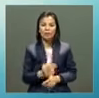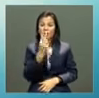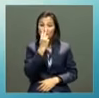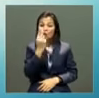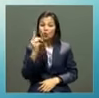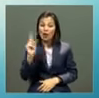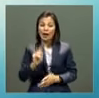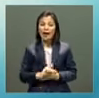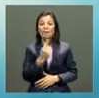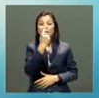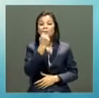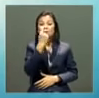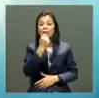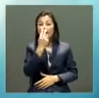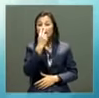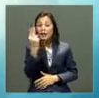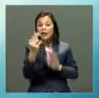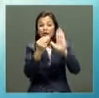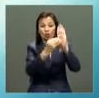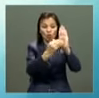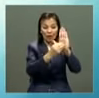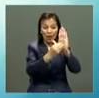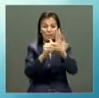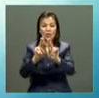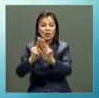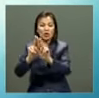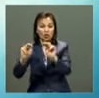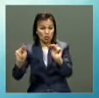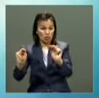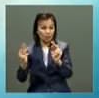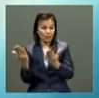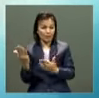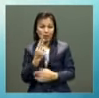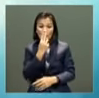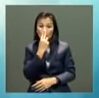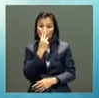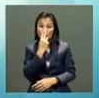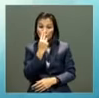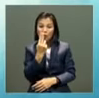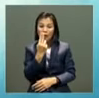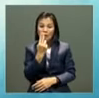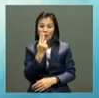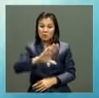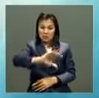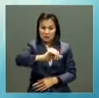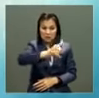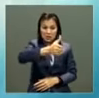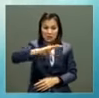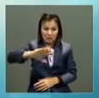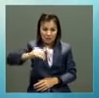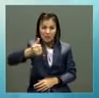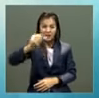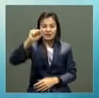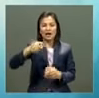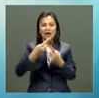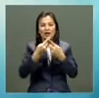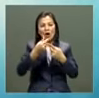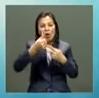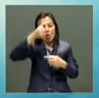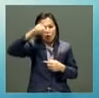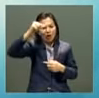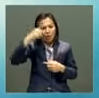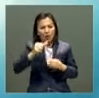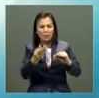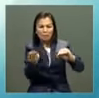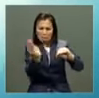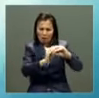นี่ฮะสีแดงก็จะเห็นว่ากรุงเทพนนทบุรีถึงแม้จะดูดีกว่าตอนก่อนนะครับแต่ว่า 2-3 วันนี้ดูเหมือนมันเพิ่ม